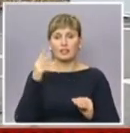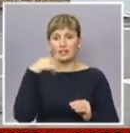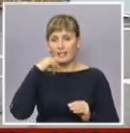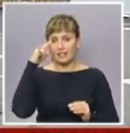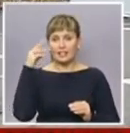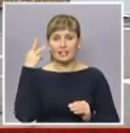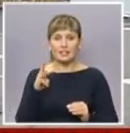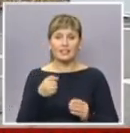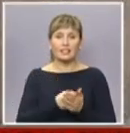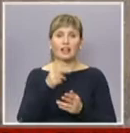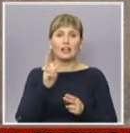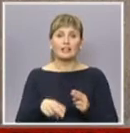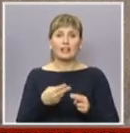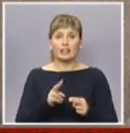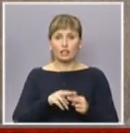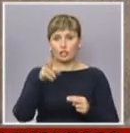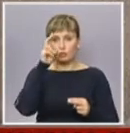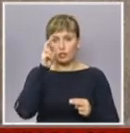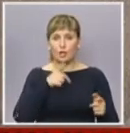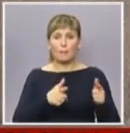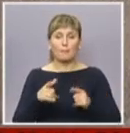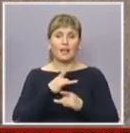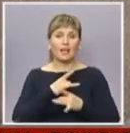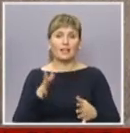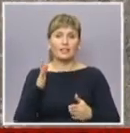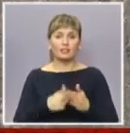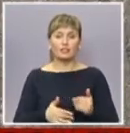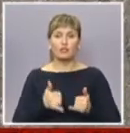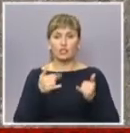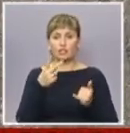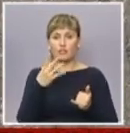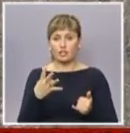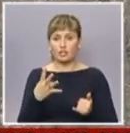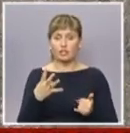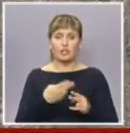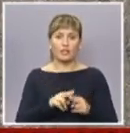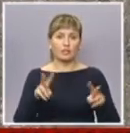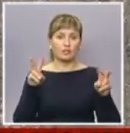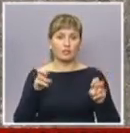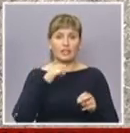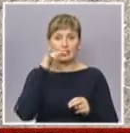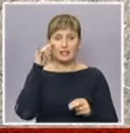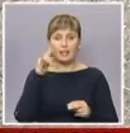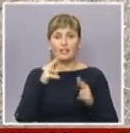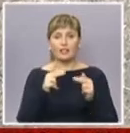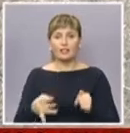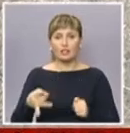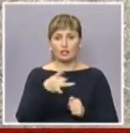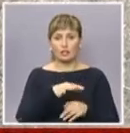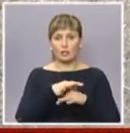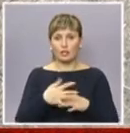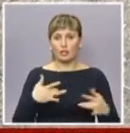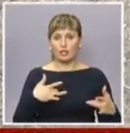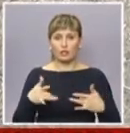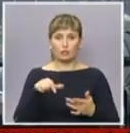этой недели все приготовления к государственному празднику завершат. В честь 24-й годовщины суверенитета Казахстана во Дворце Республики пройдет